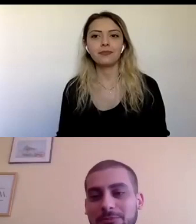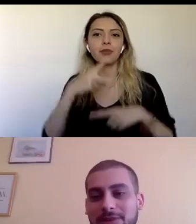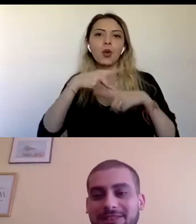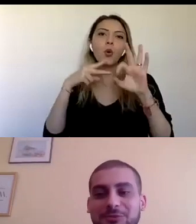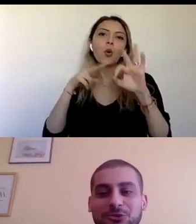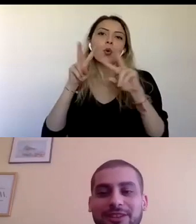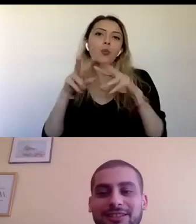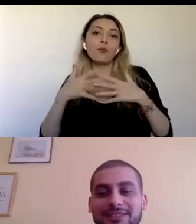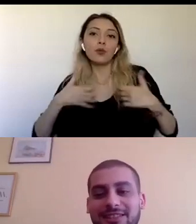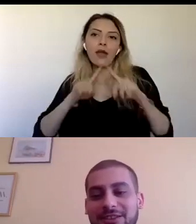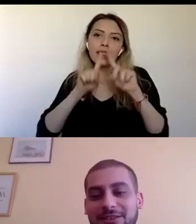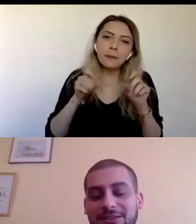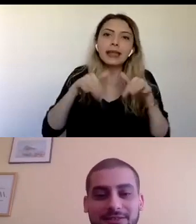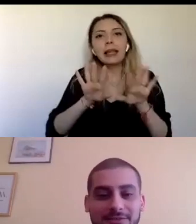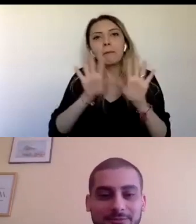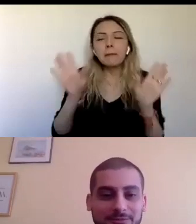Hadi önce ondan bahsedelim, sonra